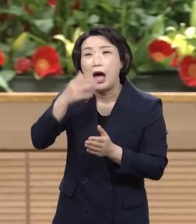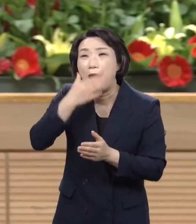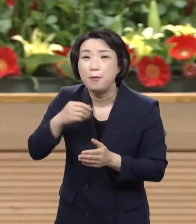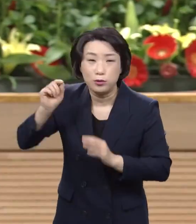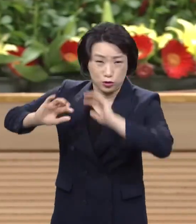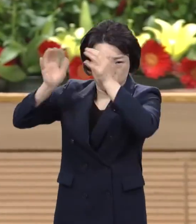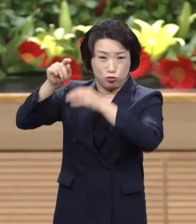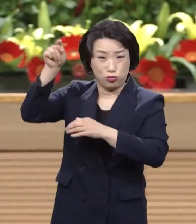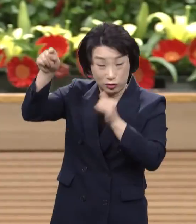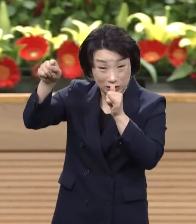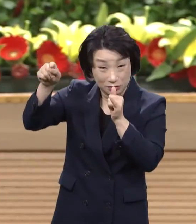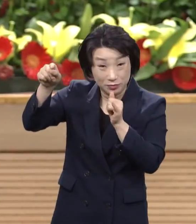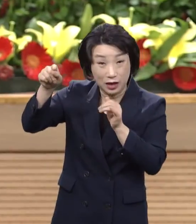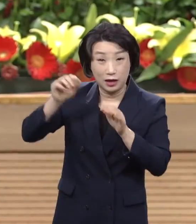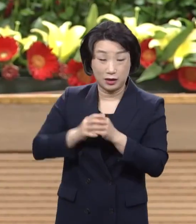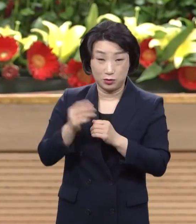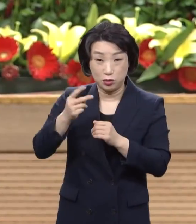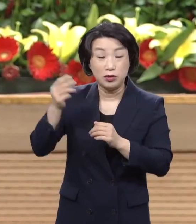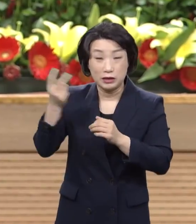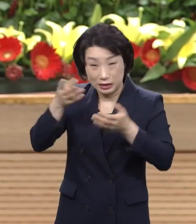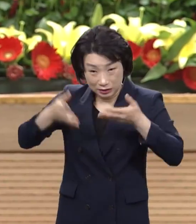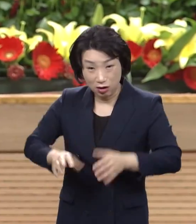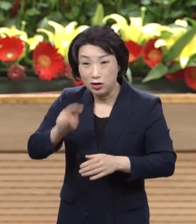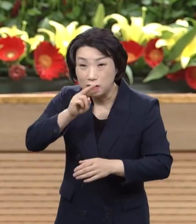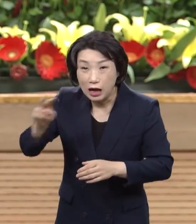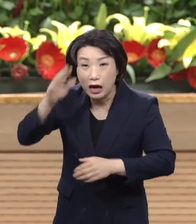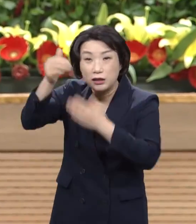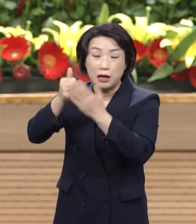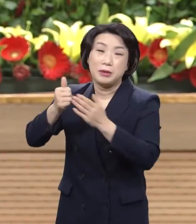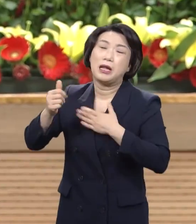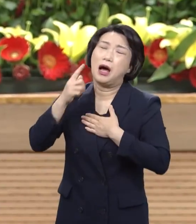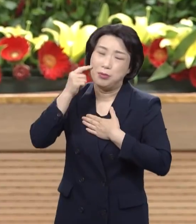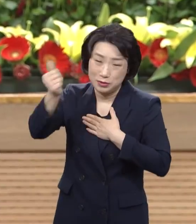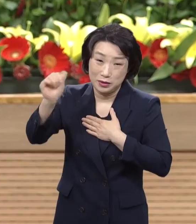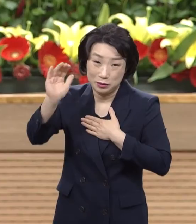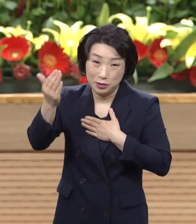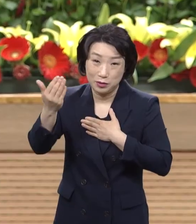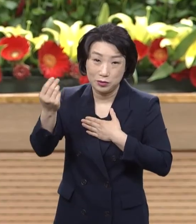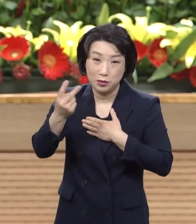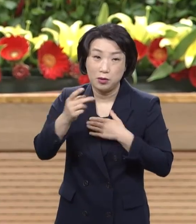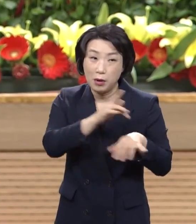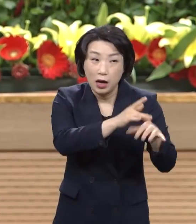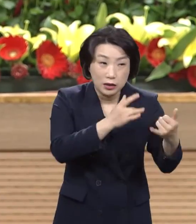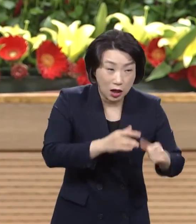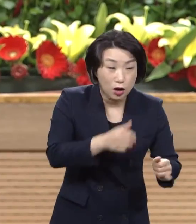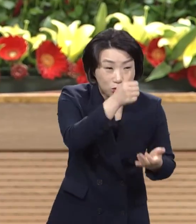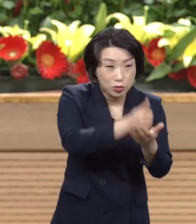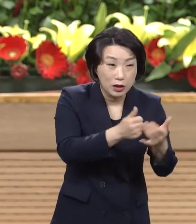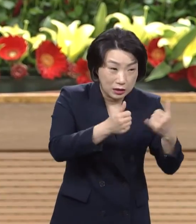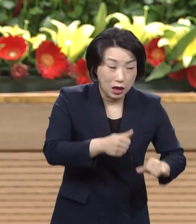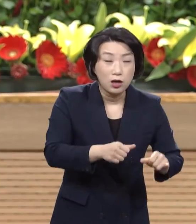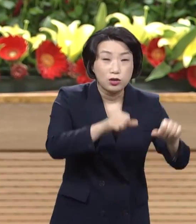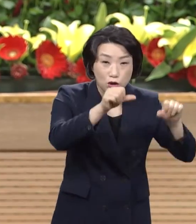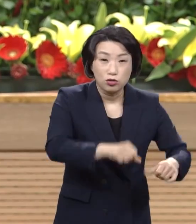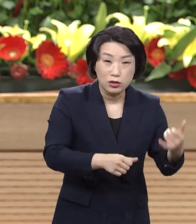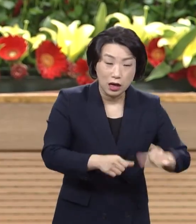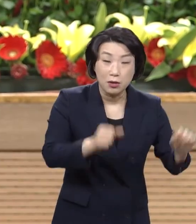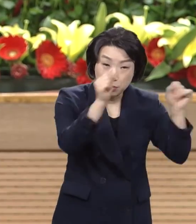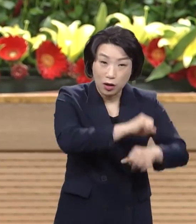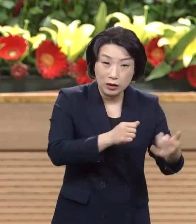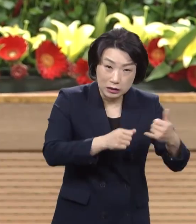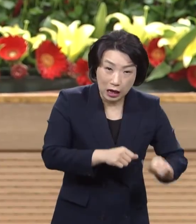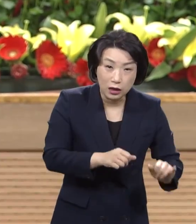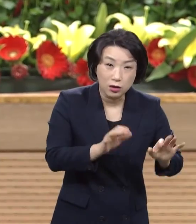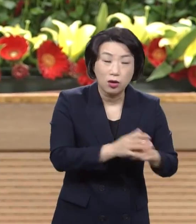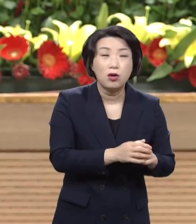행복 천국이 있습니다. 그리고 거듭나야만이 하나님의 나의 아버지요 마귀 자식, 죄의 자식, 교주의 자식, 멸망의